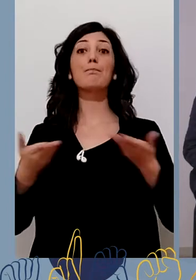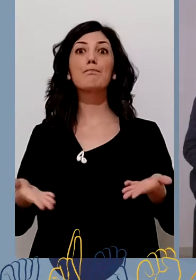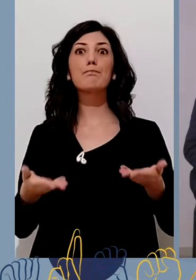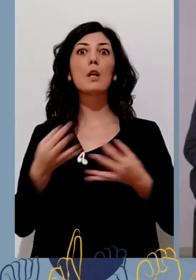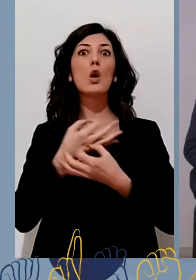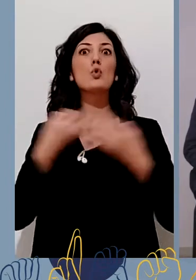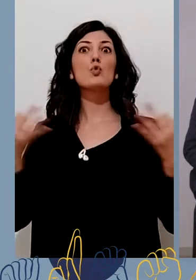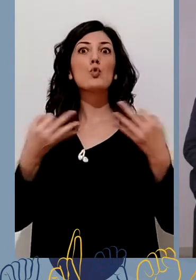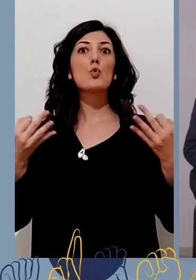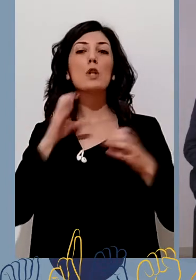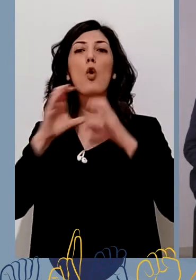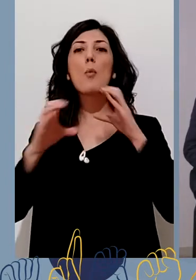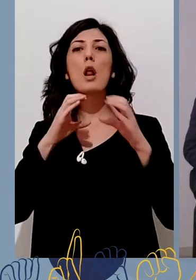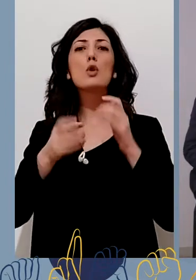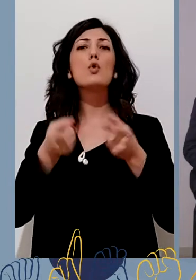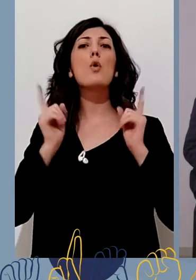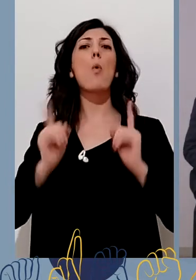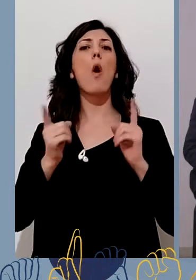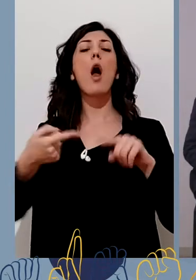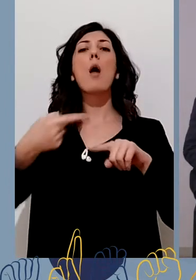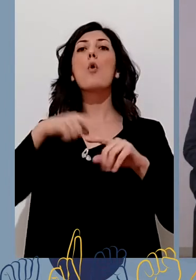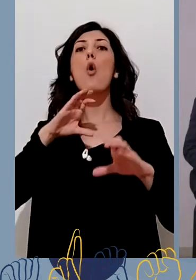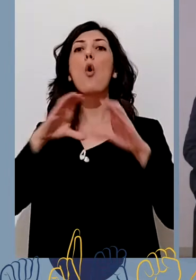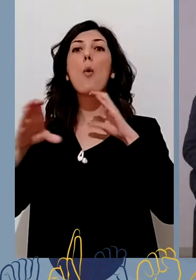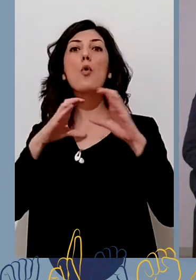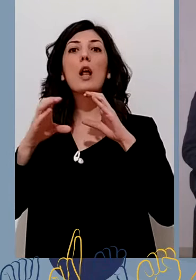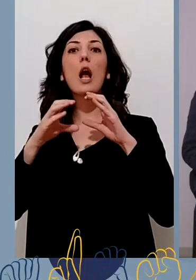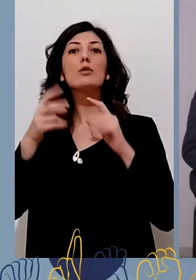secondo luogo, in che senso la comunicazione è una prospettiva relazionale?